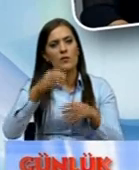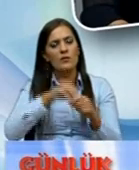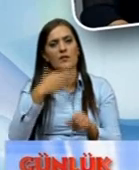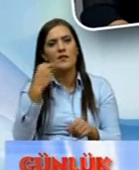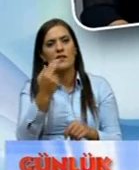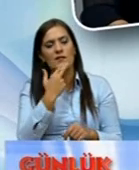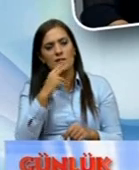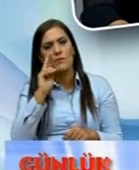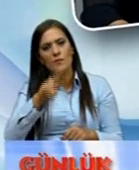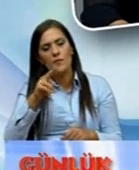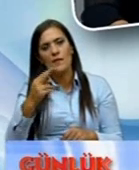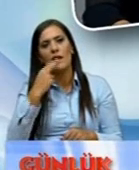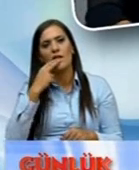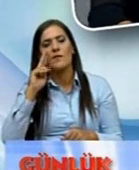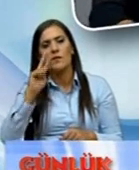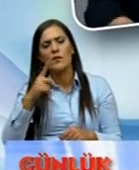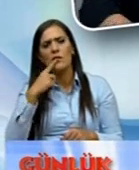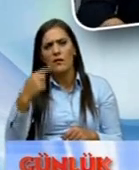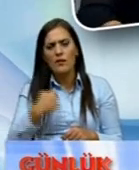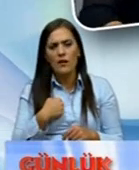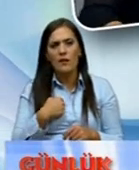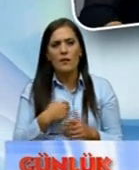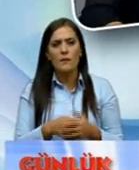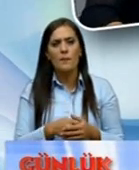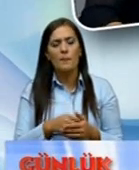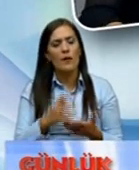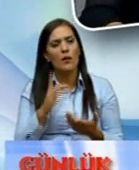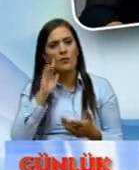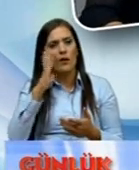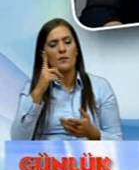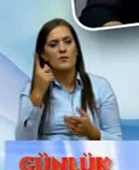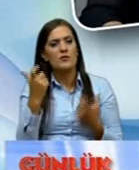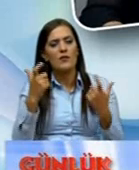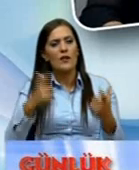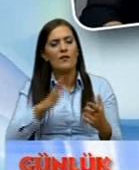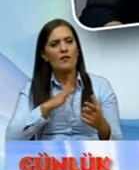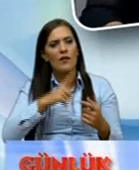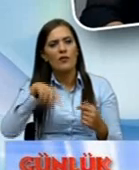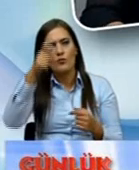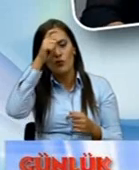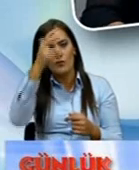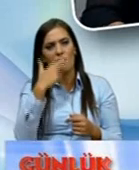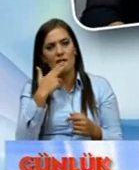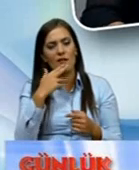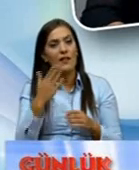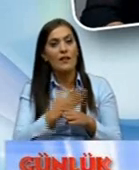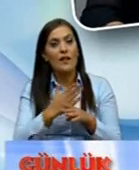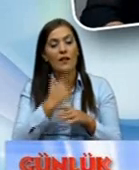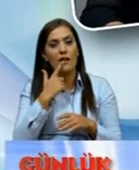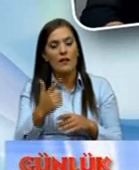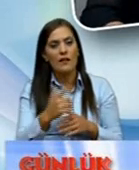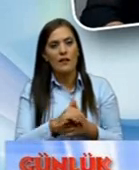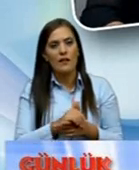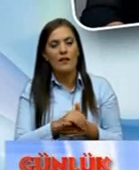Sokaklarda genç kızlarımızı görmüş, kadınlarımızı görmüş ve dedi ki, hayret verici bir haliniz var siz Türk kadınlarının dedi. Neden